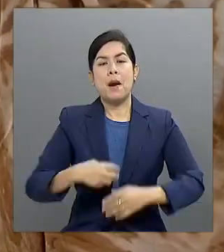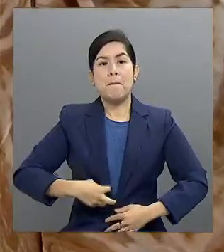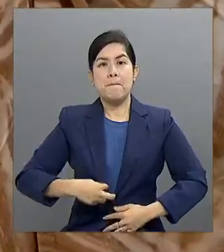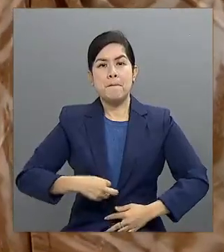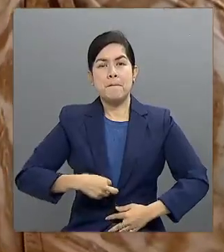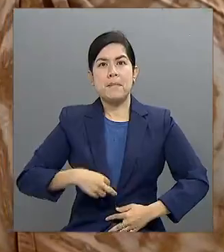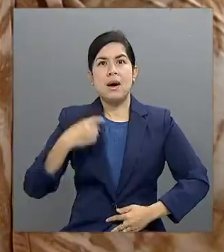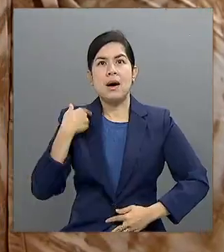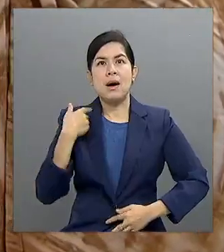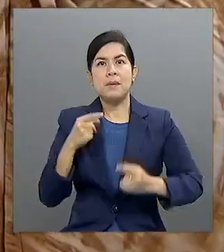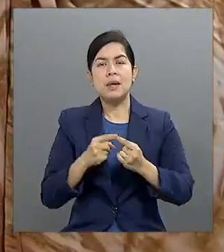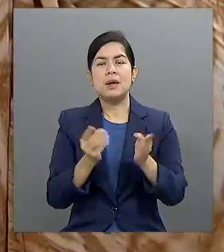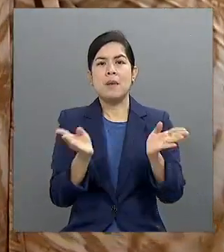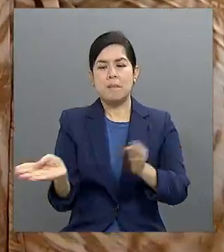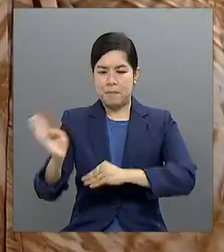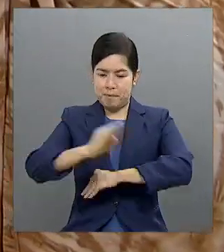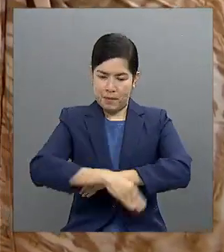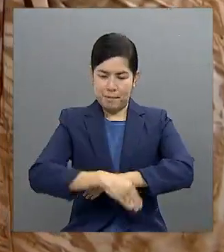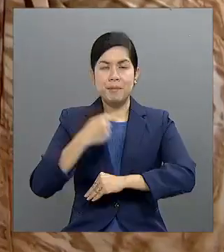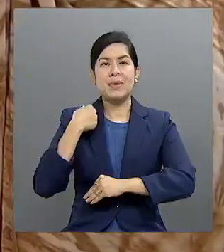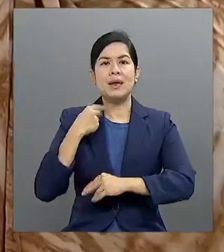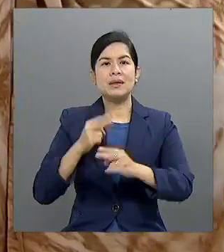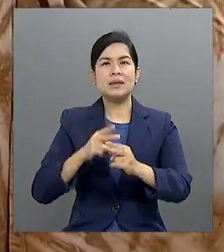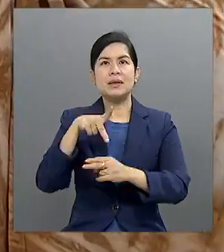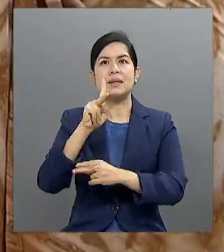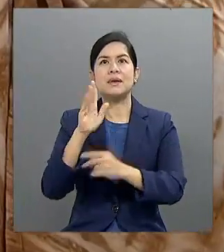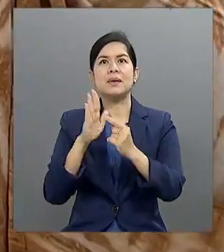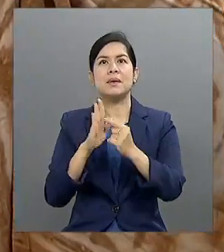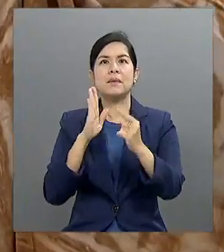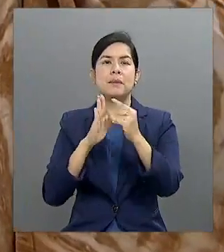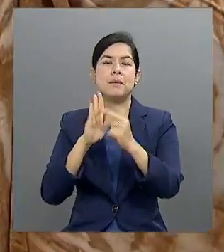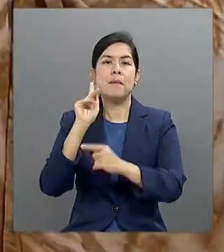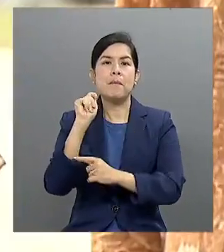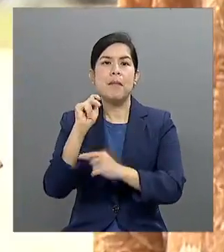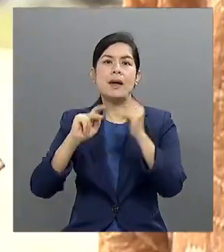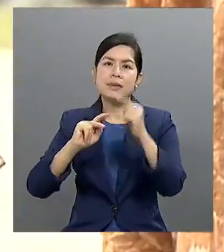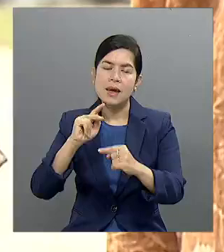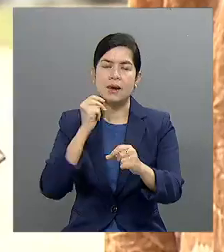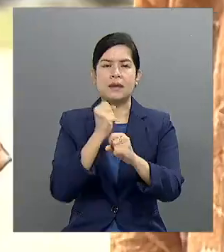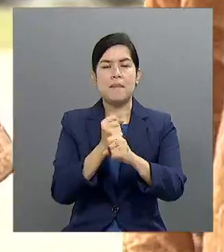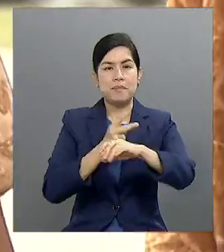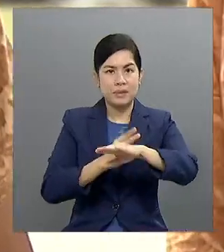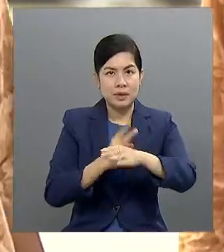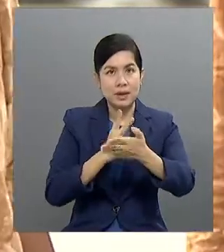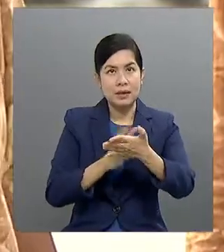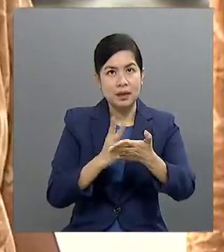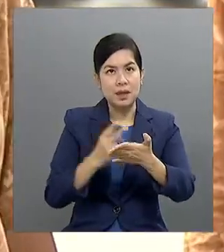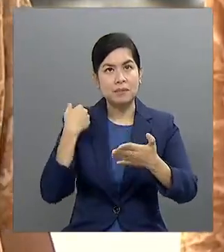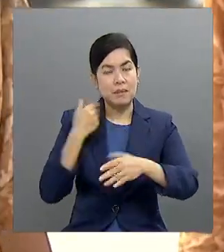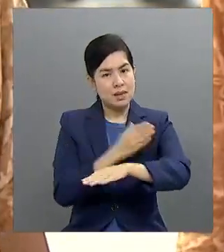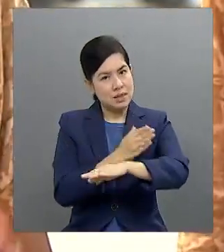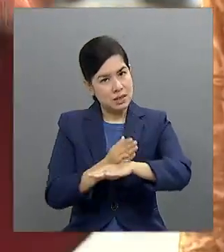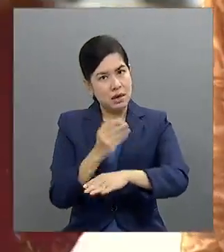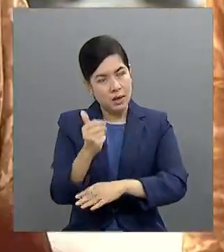ใส่กัน ผ้าปาเต้คือมาทำเป็นเสื้อก็ได้เป็นชุดเรดก็ได้อะไรประมาณนี้ค่ะคือดัดแปลงได้หลายอย่าง